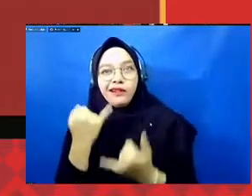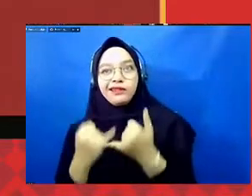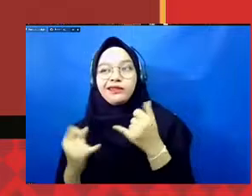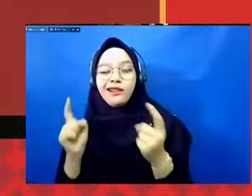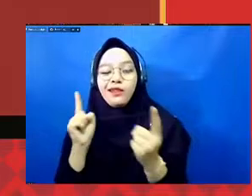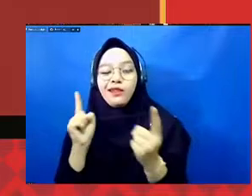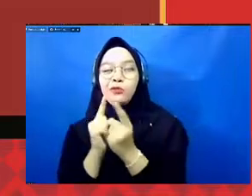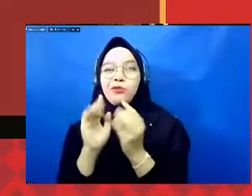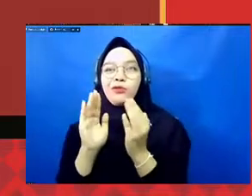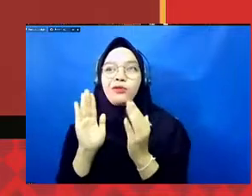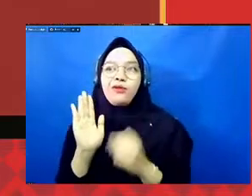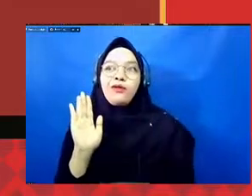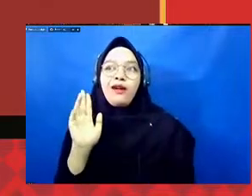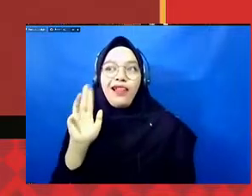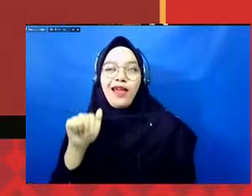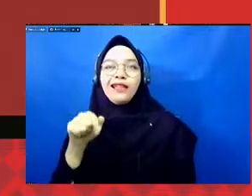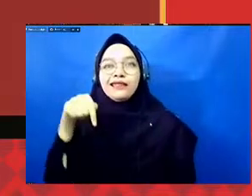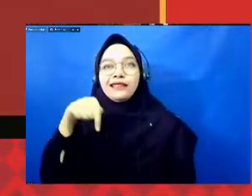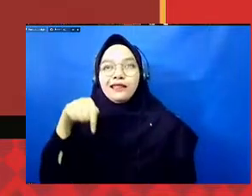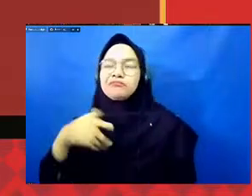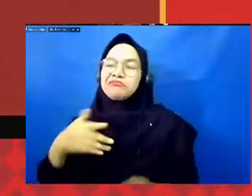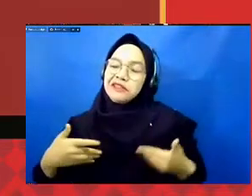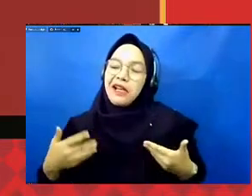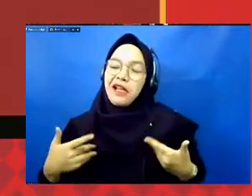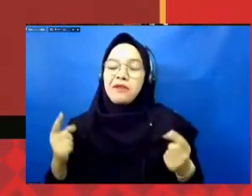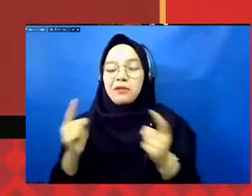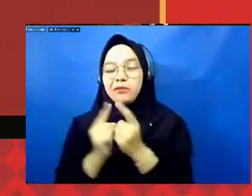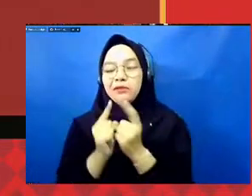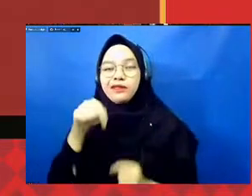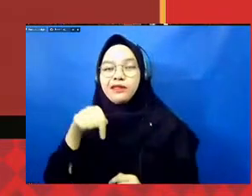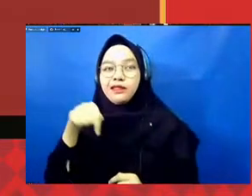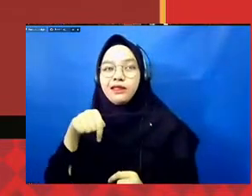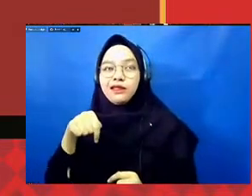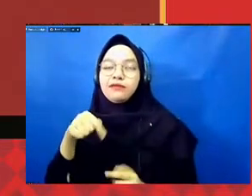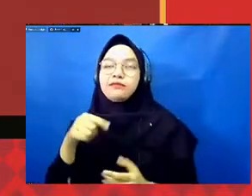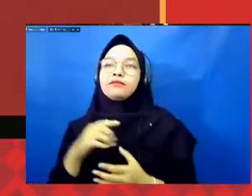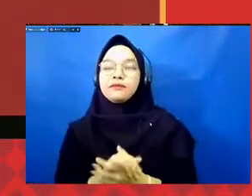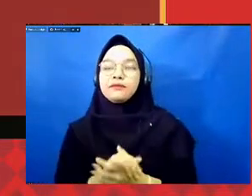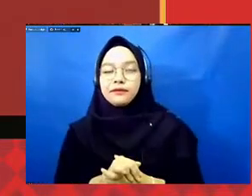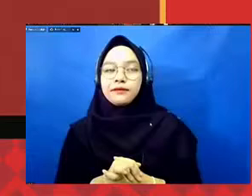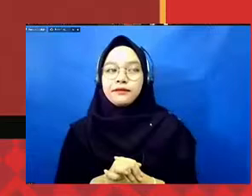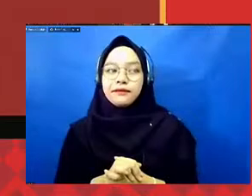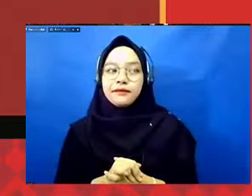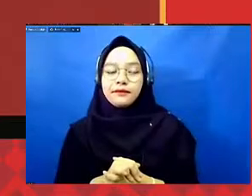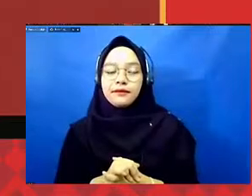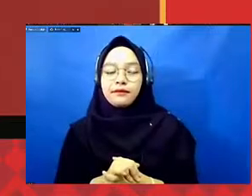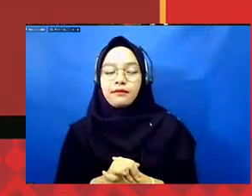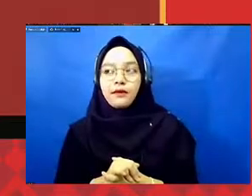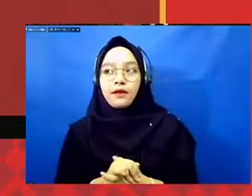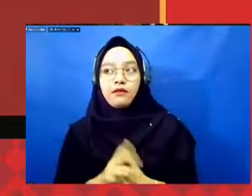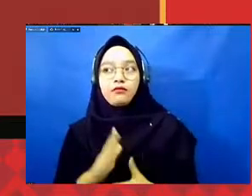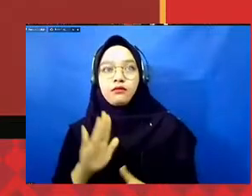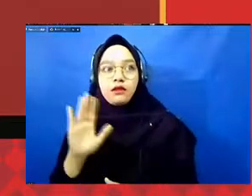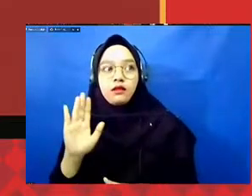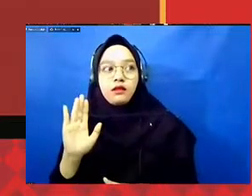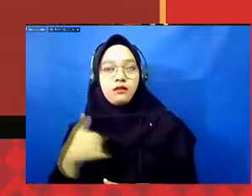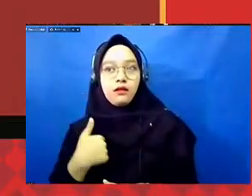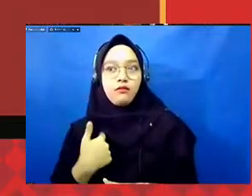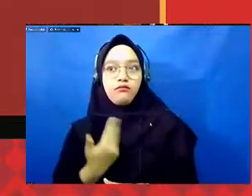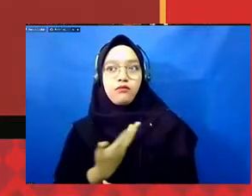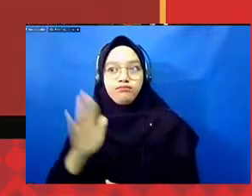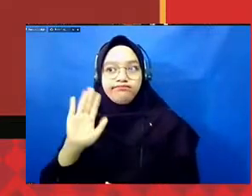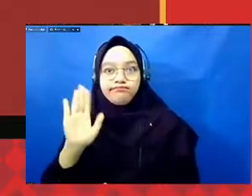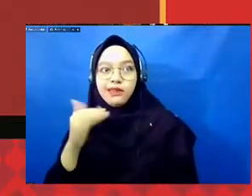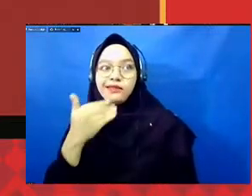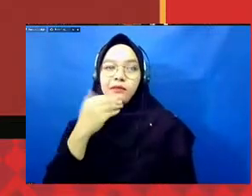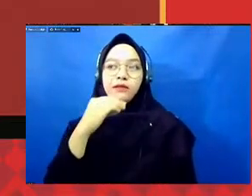ya, Profesor Sin. Good to see you here again and meet you today. Also, I would like to greet selamat